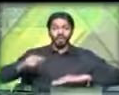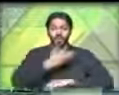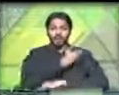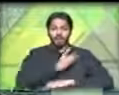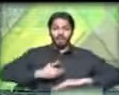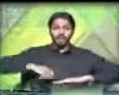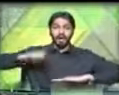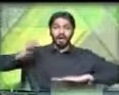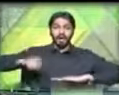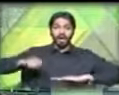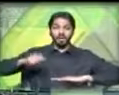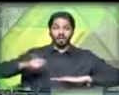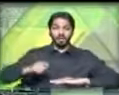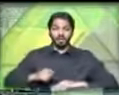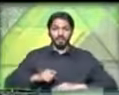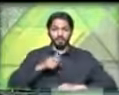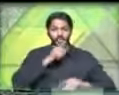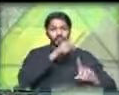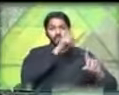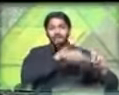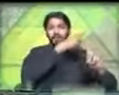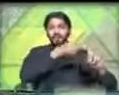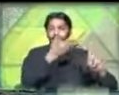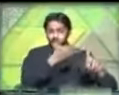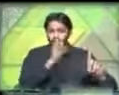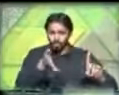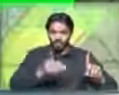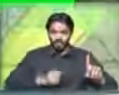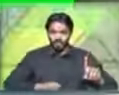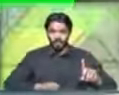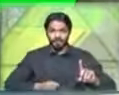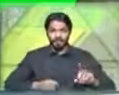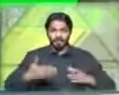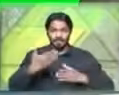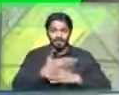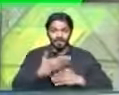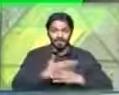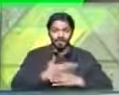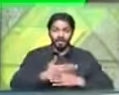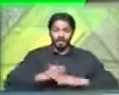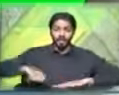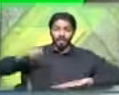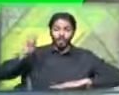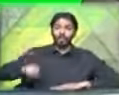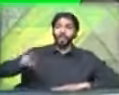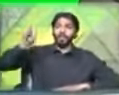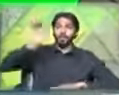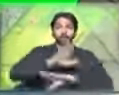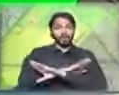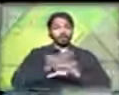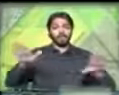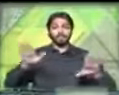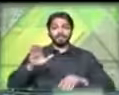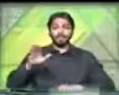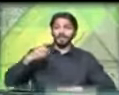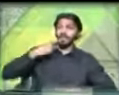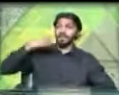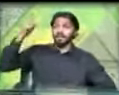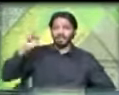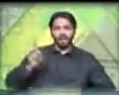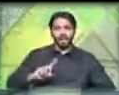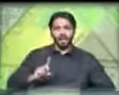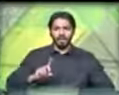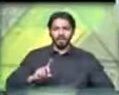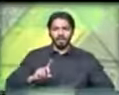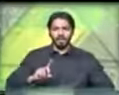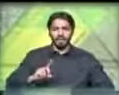على حكم أحد إلا الواحد الأحد، الله، والله يحكم لا معقب لحكمه، لا معقب لحكمه. لا.